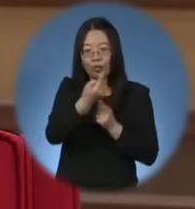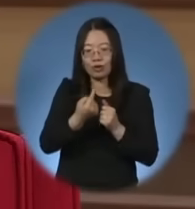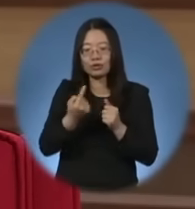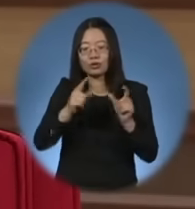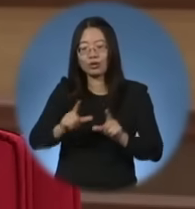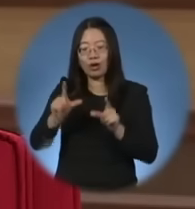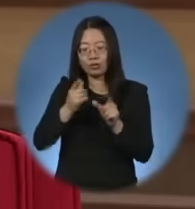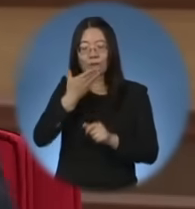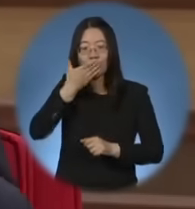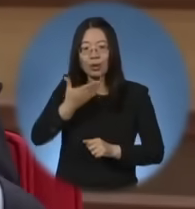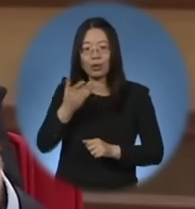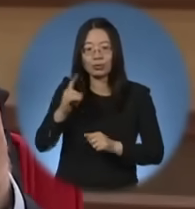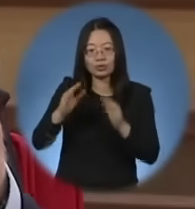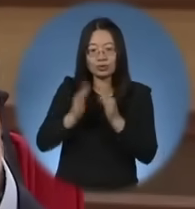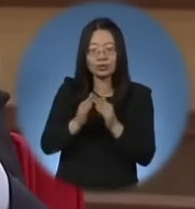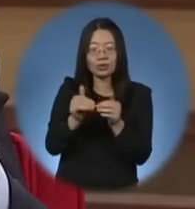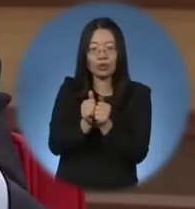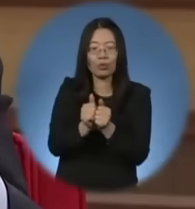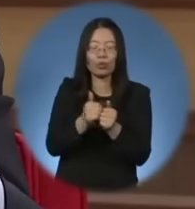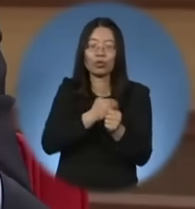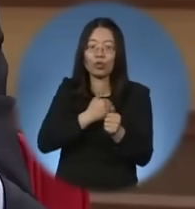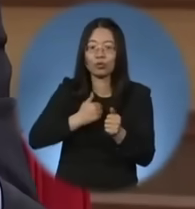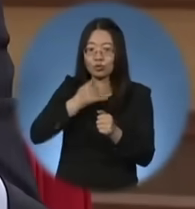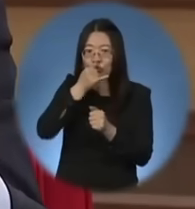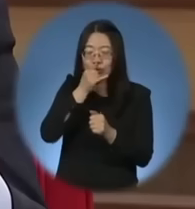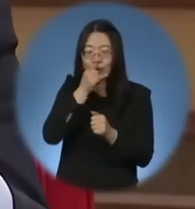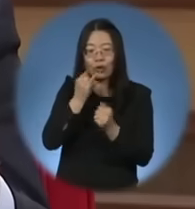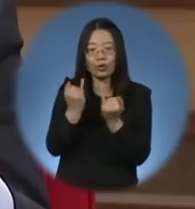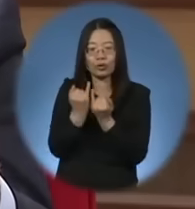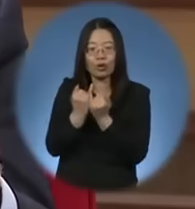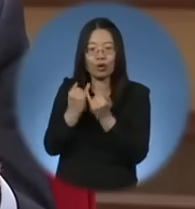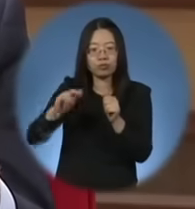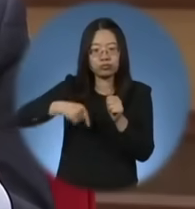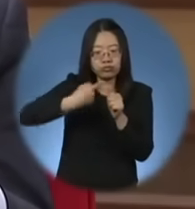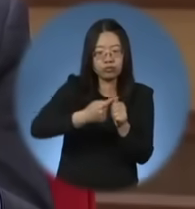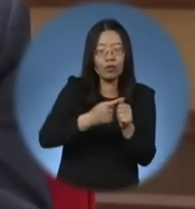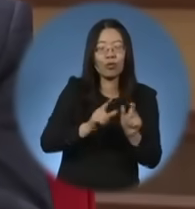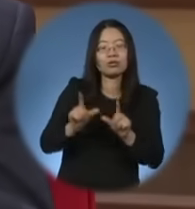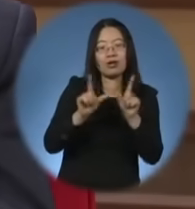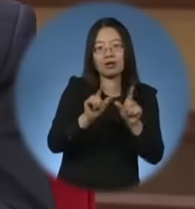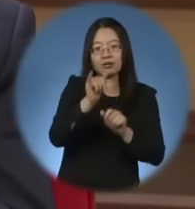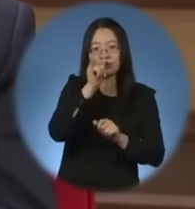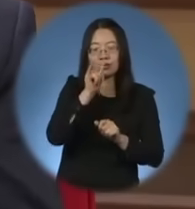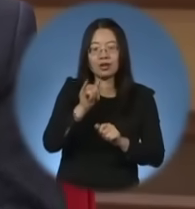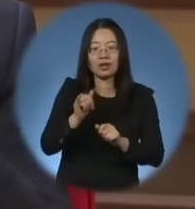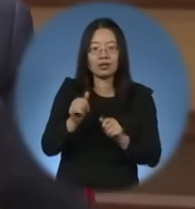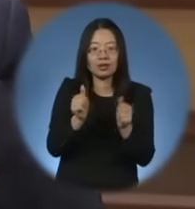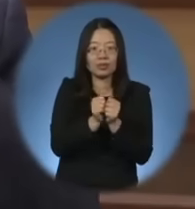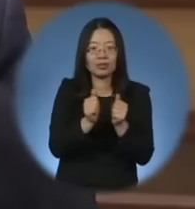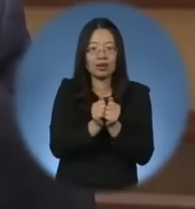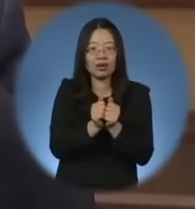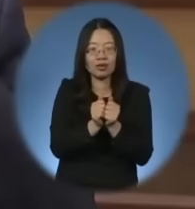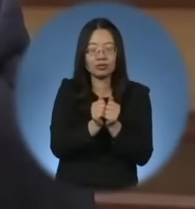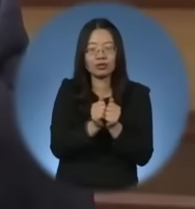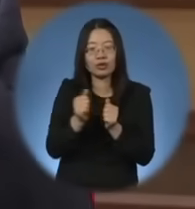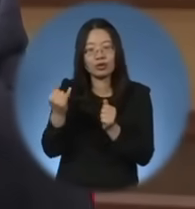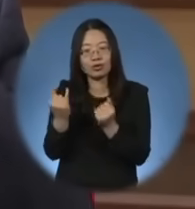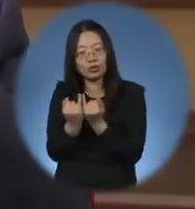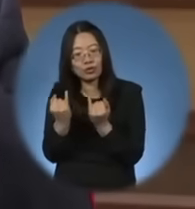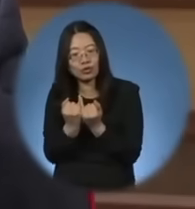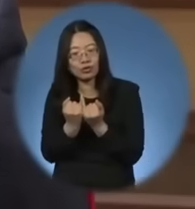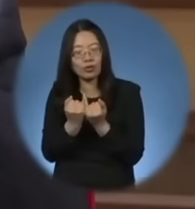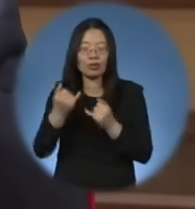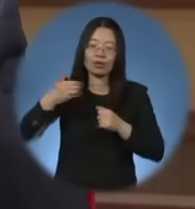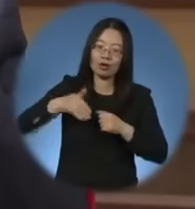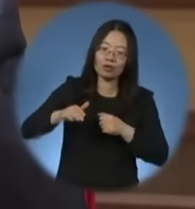거죠네네 근데 어느 집에는 남자는 좀 여유가 있으면은 저 여자는 거기로 가고 근데 남자는도 가고 여자는